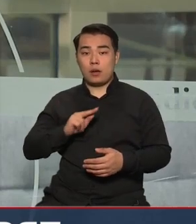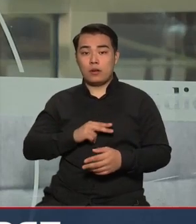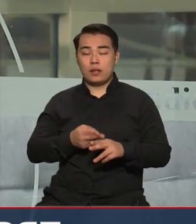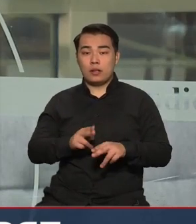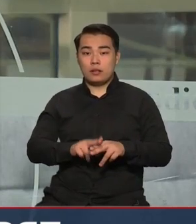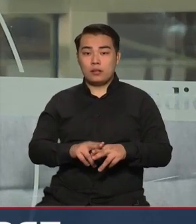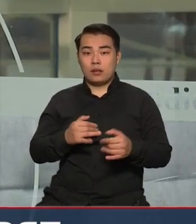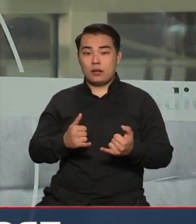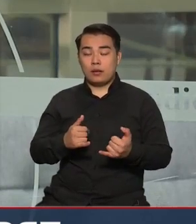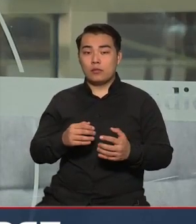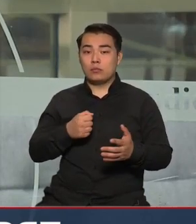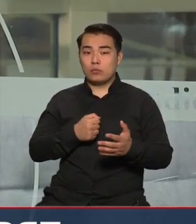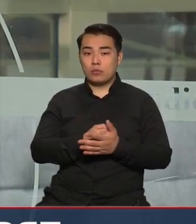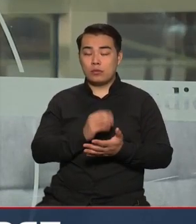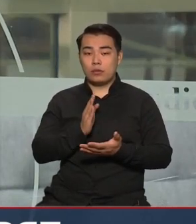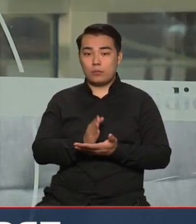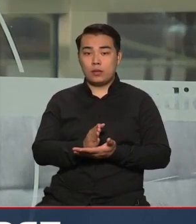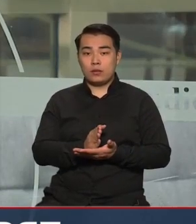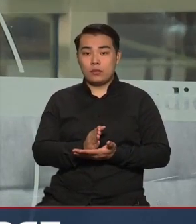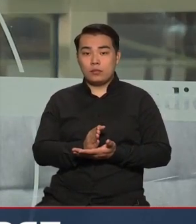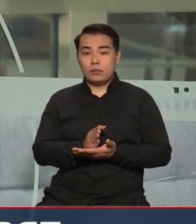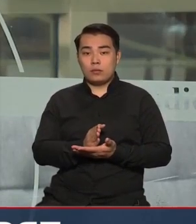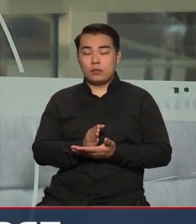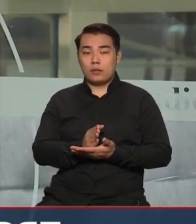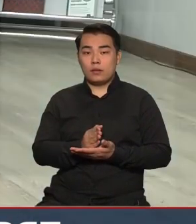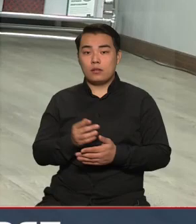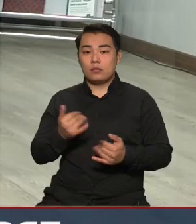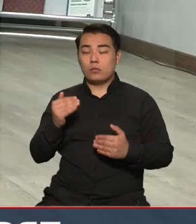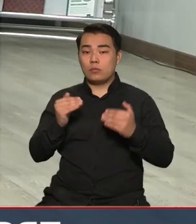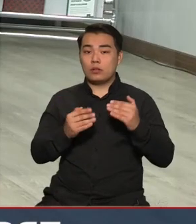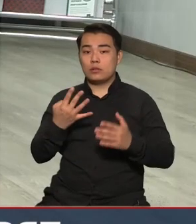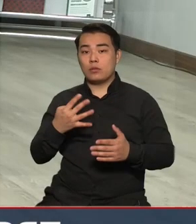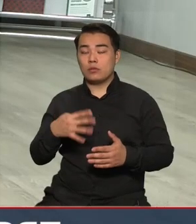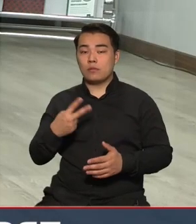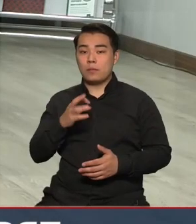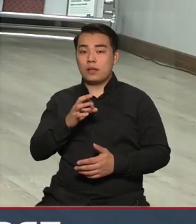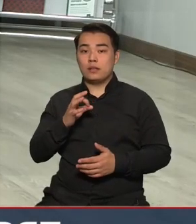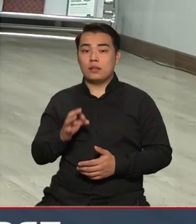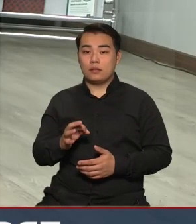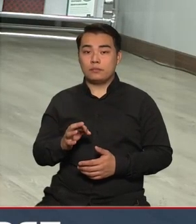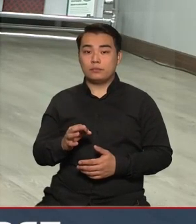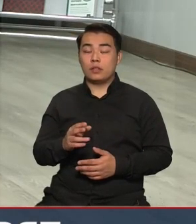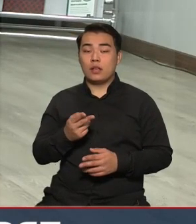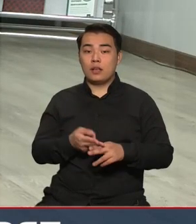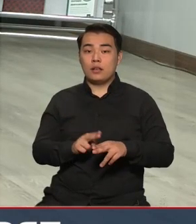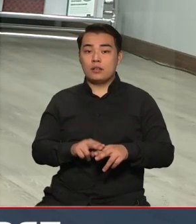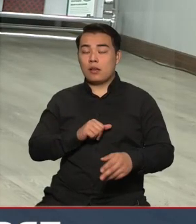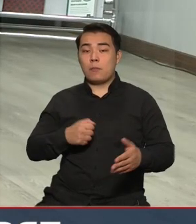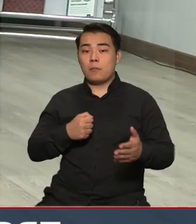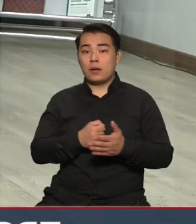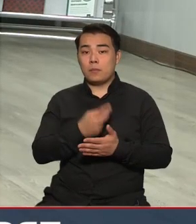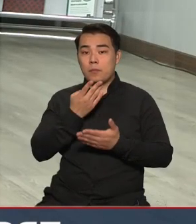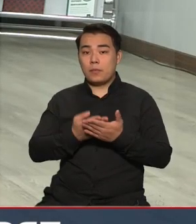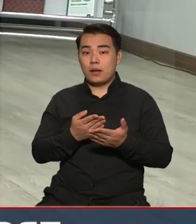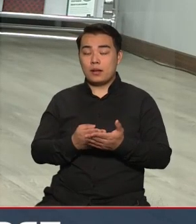этот уровень максимально снижать где-то до уровня 40-42%. Но это предельный уровень, это не значит,